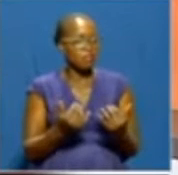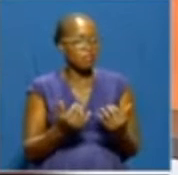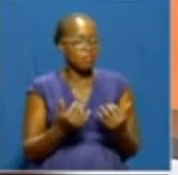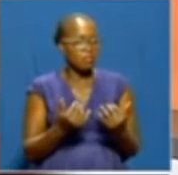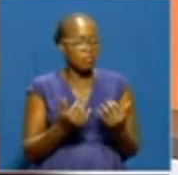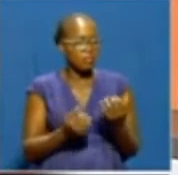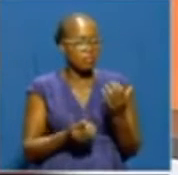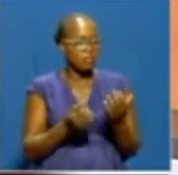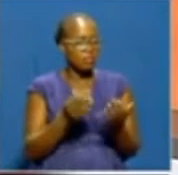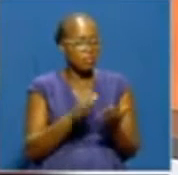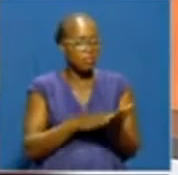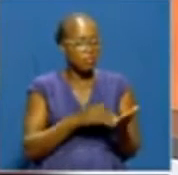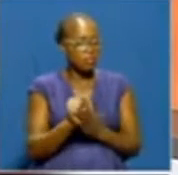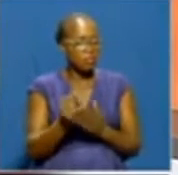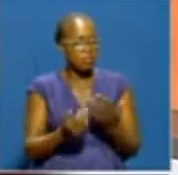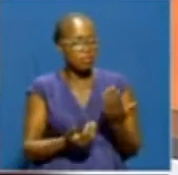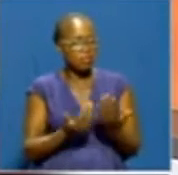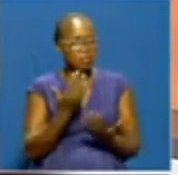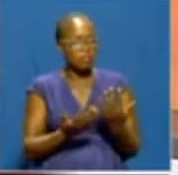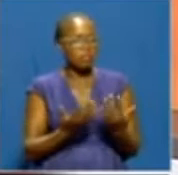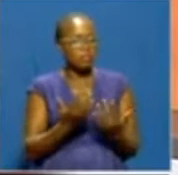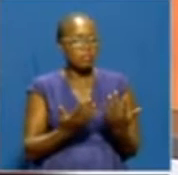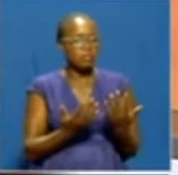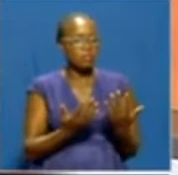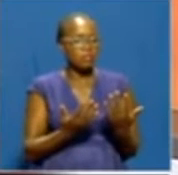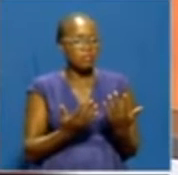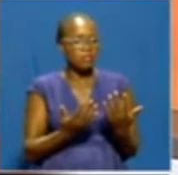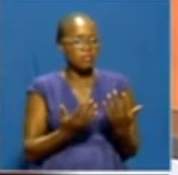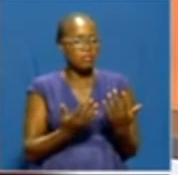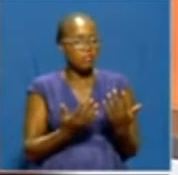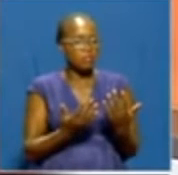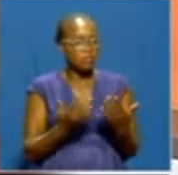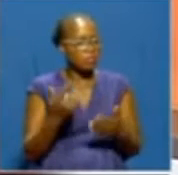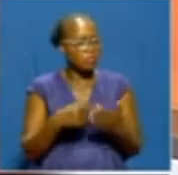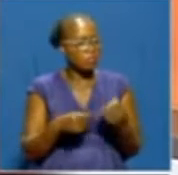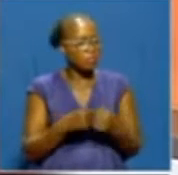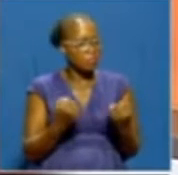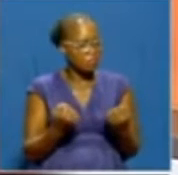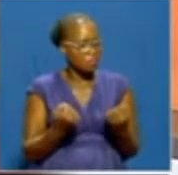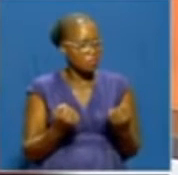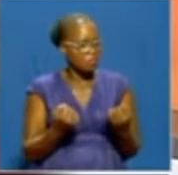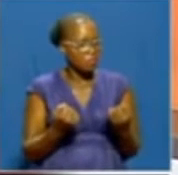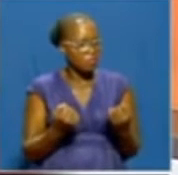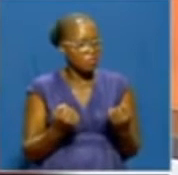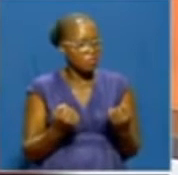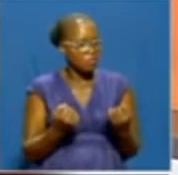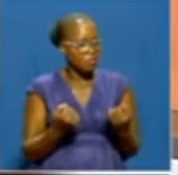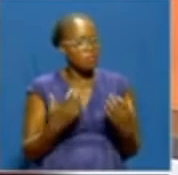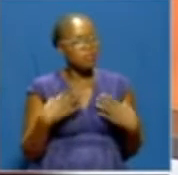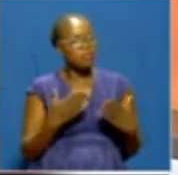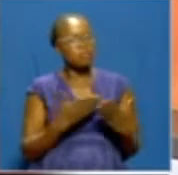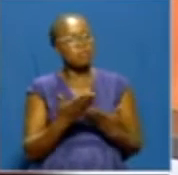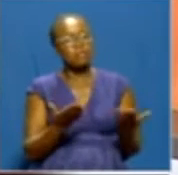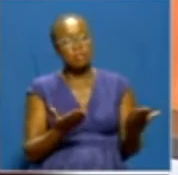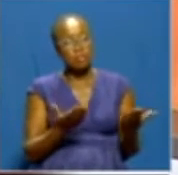ama kuteketea. Kwa hivyo Junai, kwako tuweze kufahamisha ni kipi ambacho kinaendelea huko na je, wauzaji hao wa mitumba